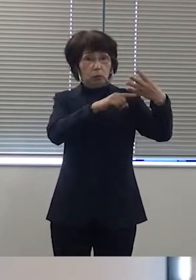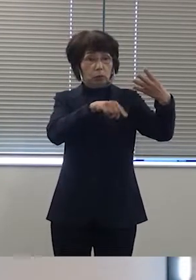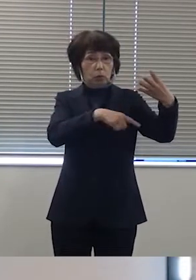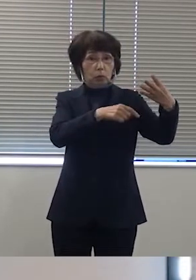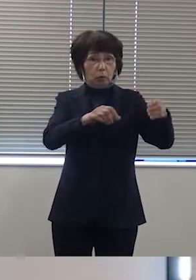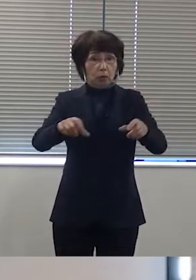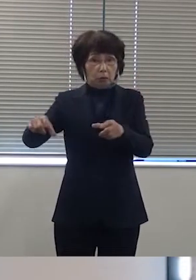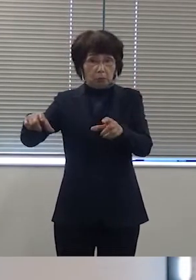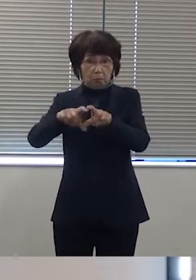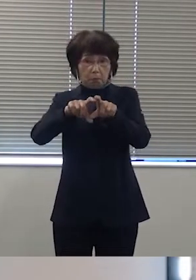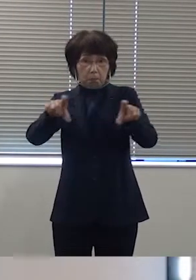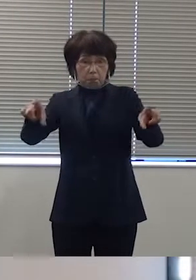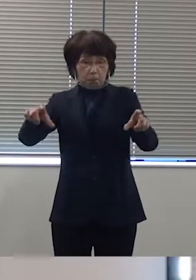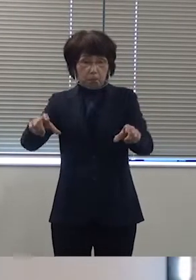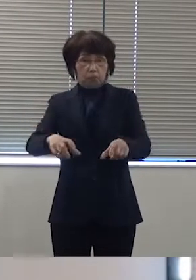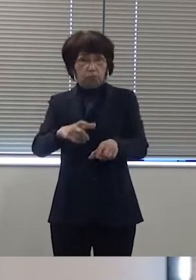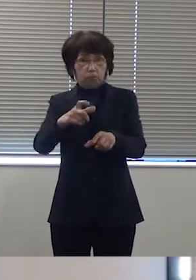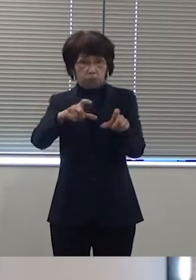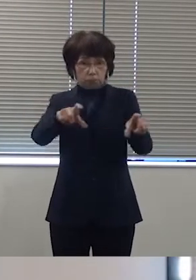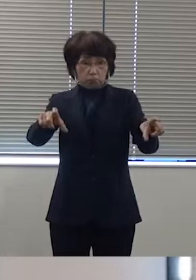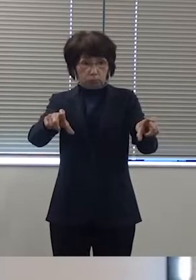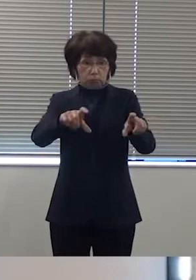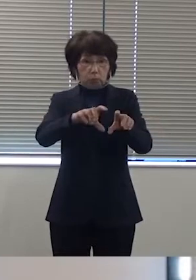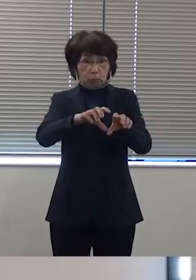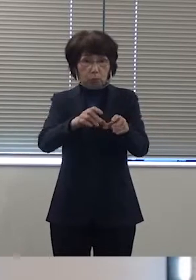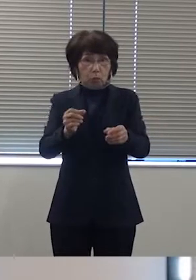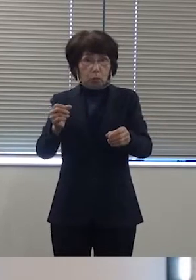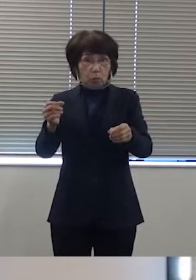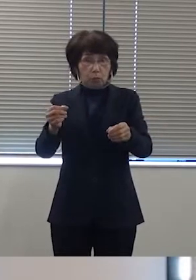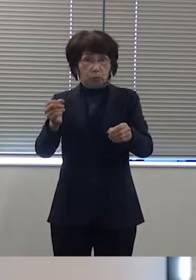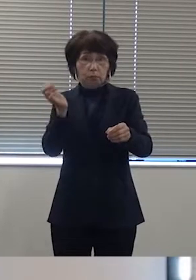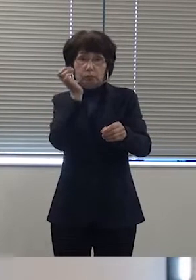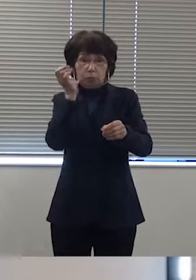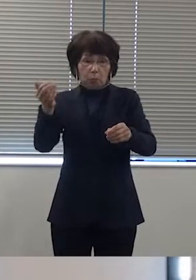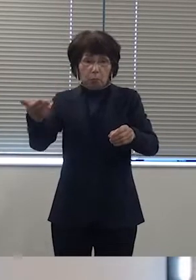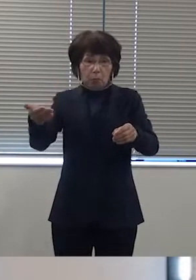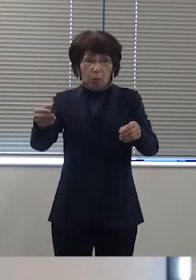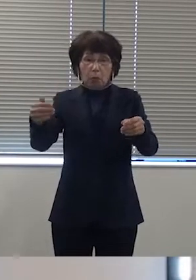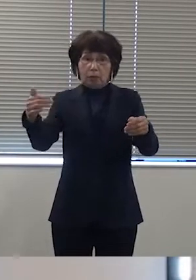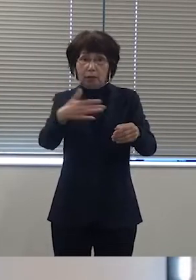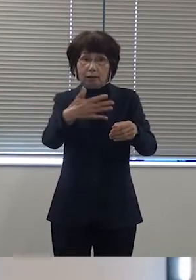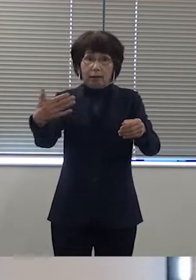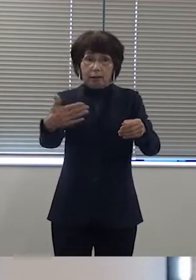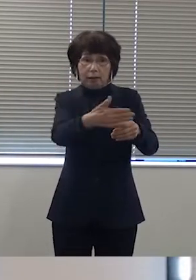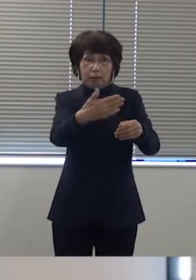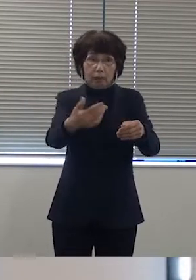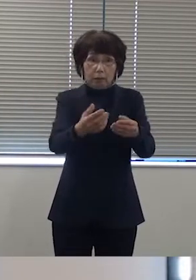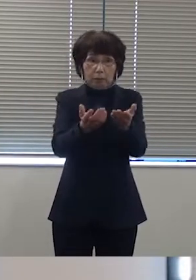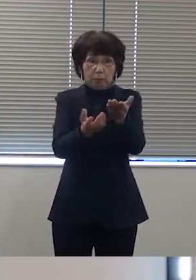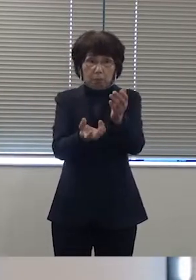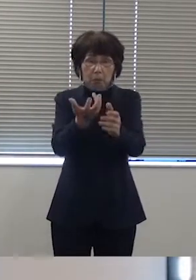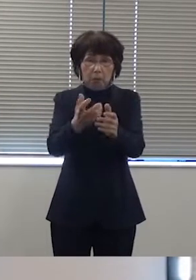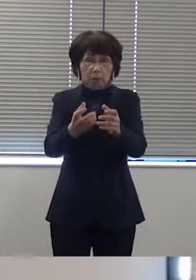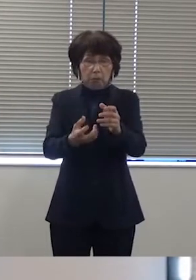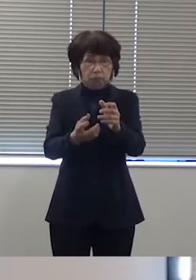震で破裂すると重大な影響が出ますので、23億円くらいかかるんですが、これ